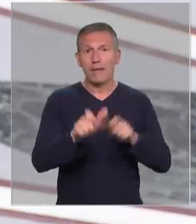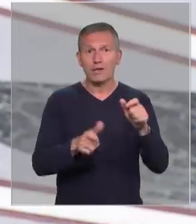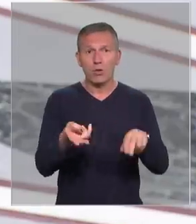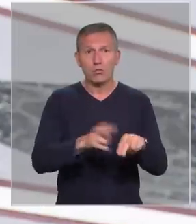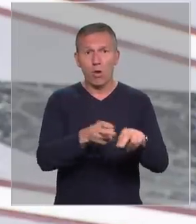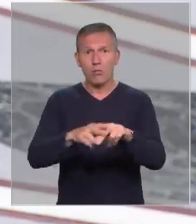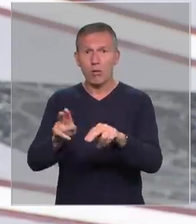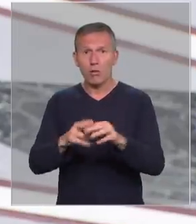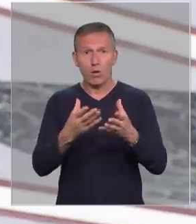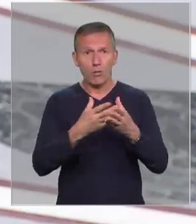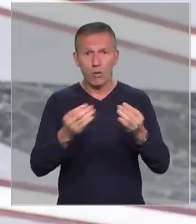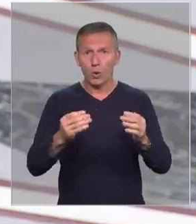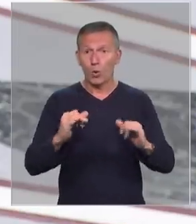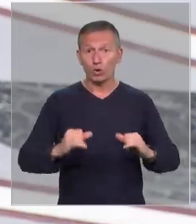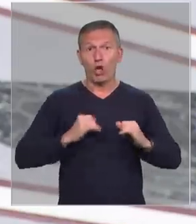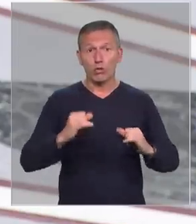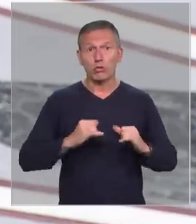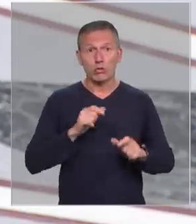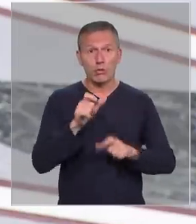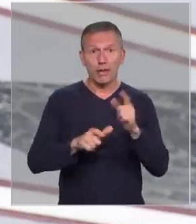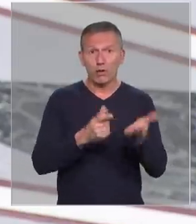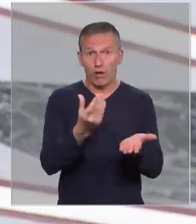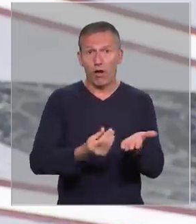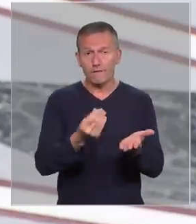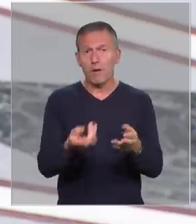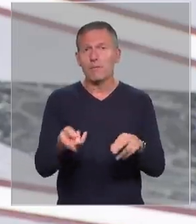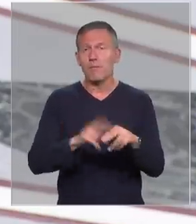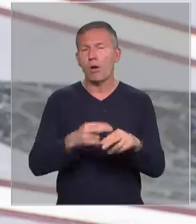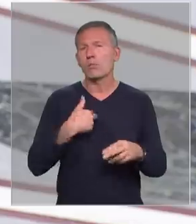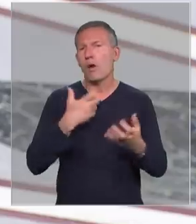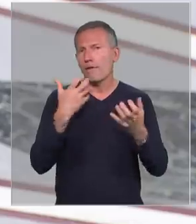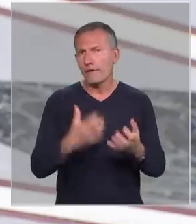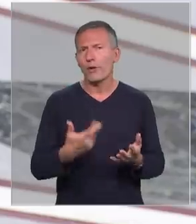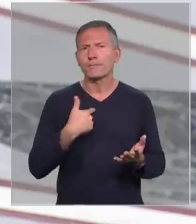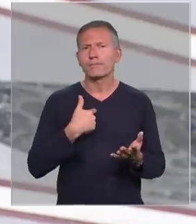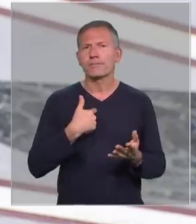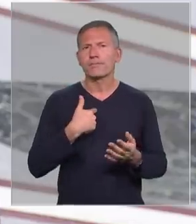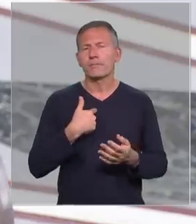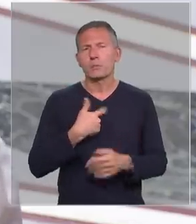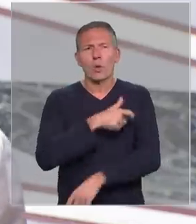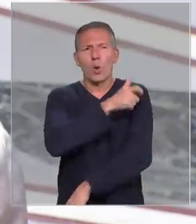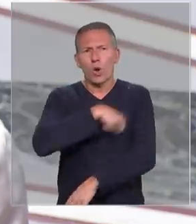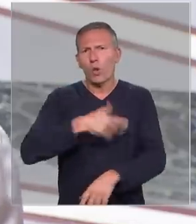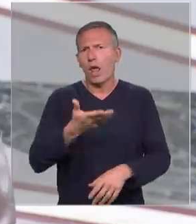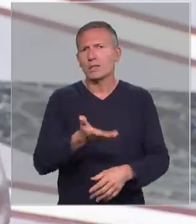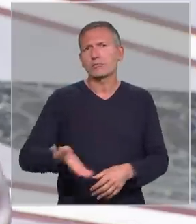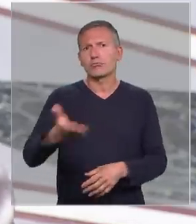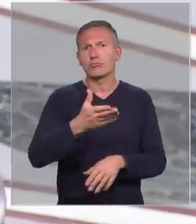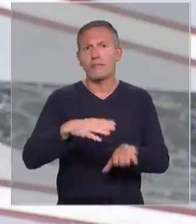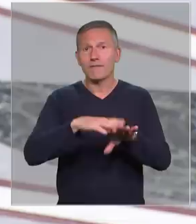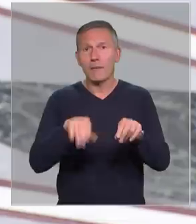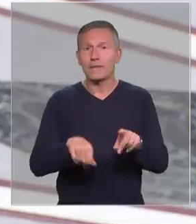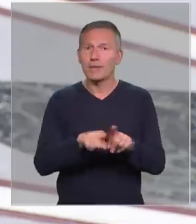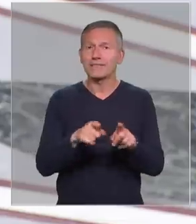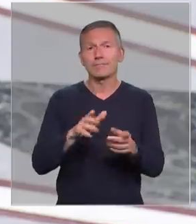souvent de très jeunes personnes, des enfants. Et je voudrais bien sûr adresser ici mes condoléances à leurs familles et souhaiter un